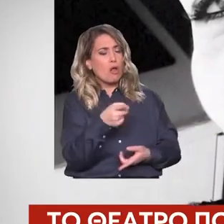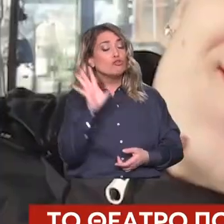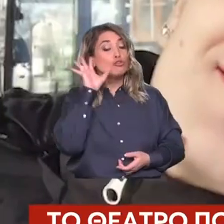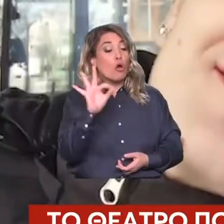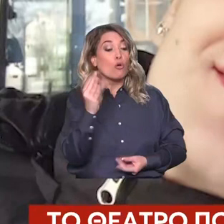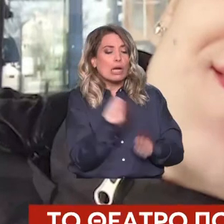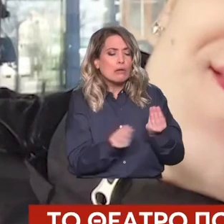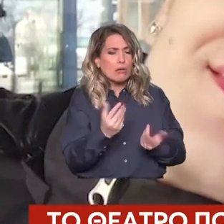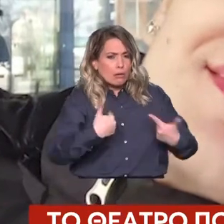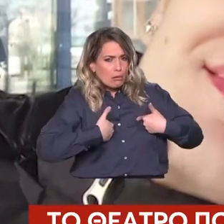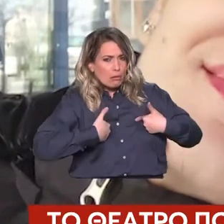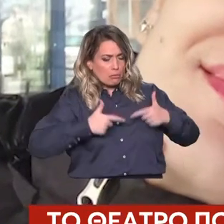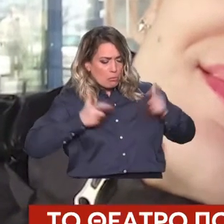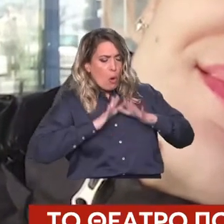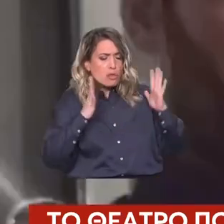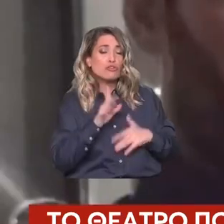Γεωργία.